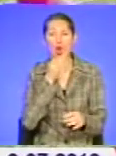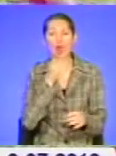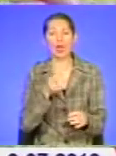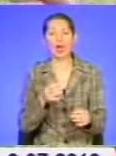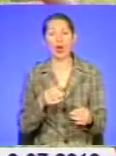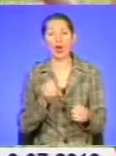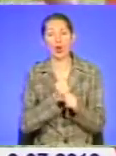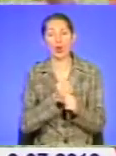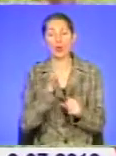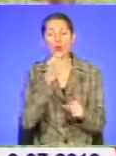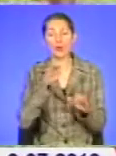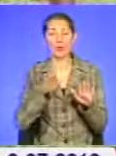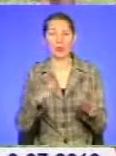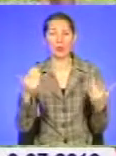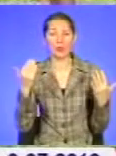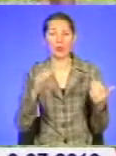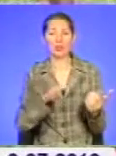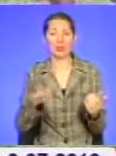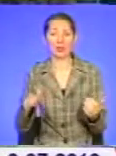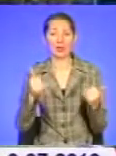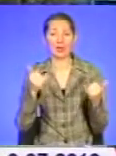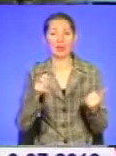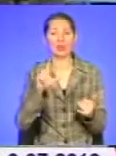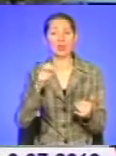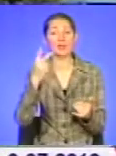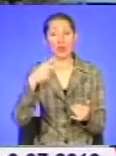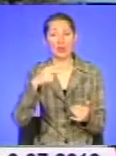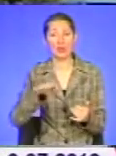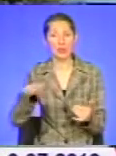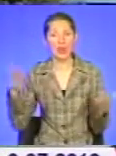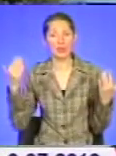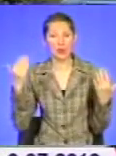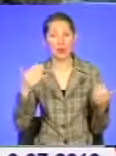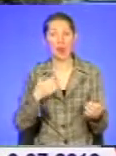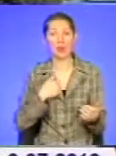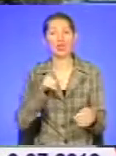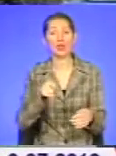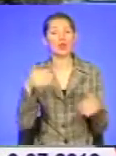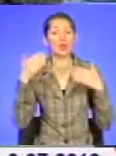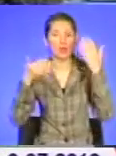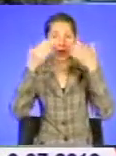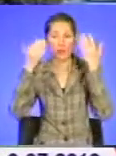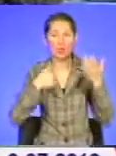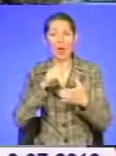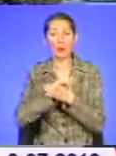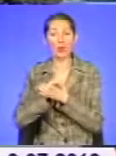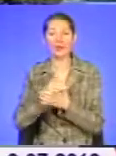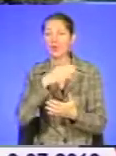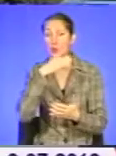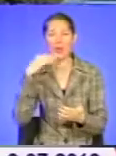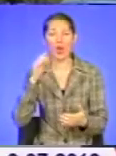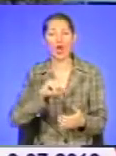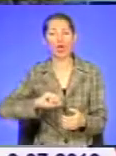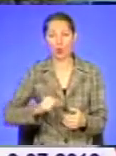зміна заповнена – 320 відпочиваючих. Мені тут весело, я познайомився з багатьма друзями